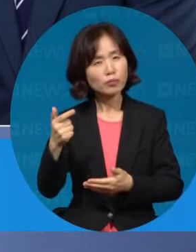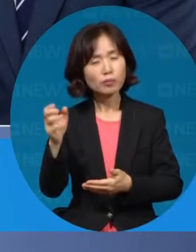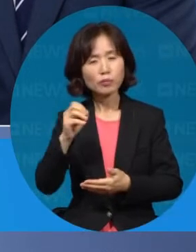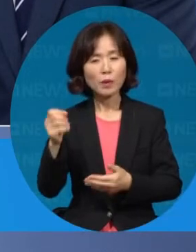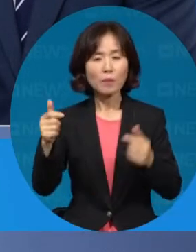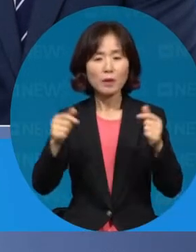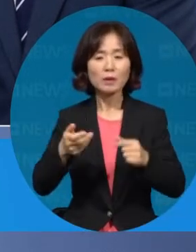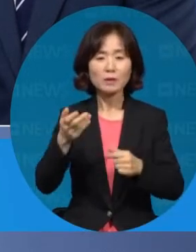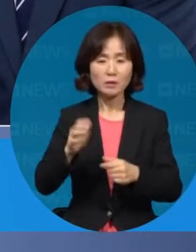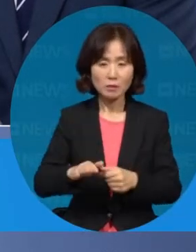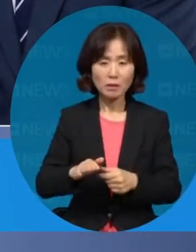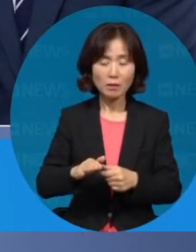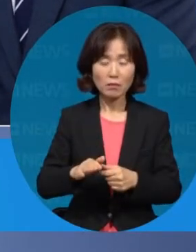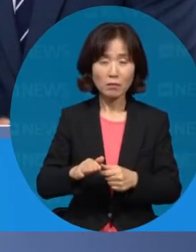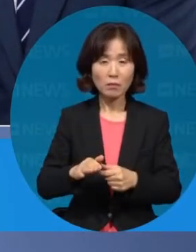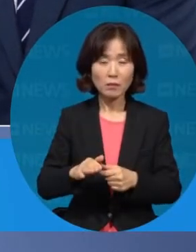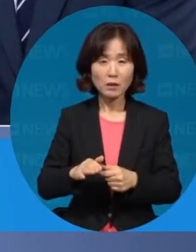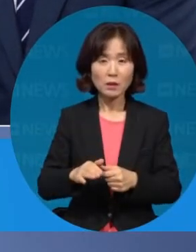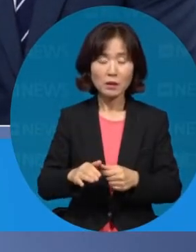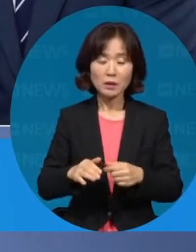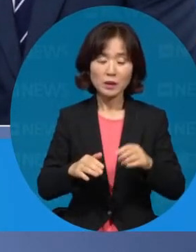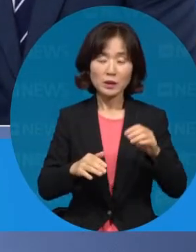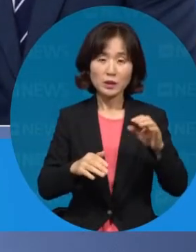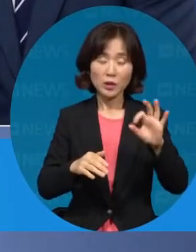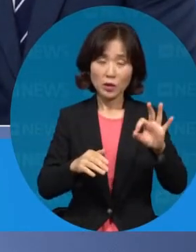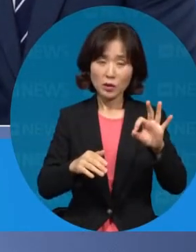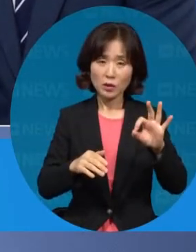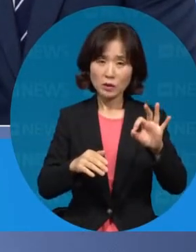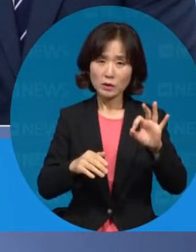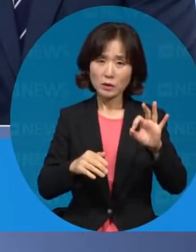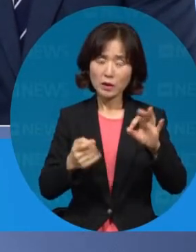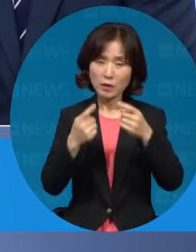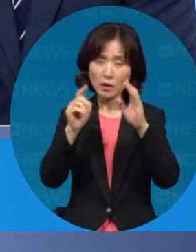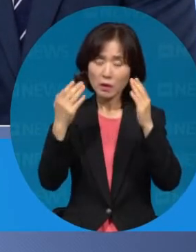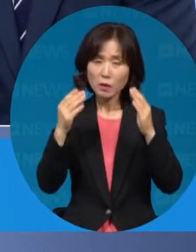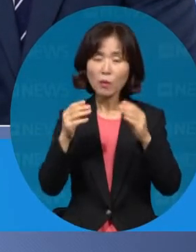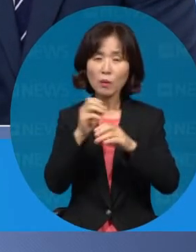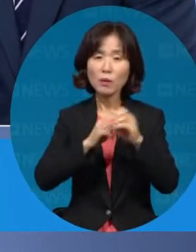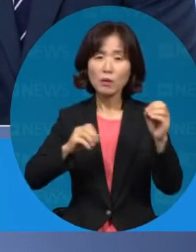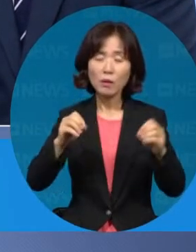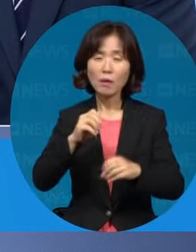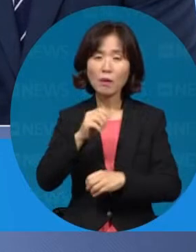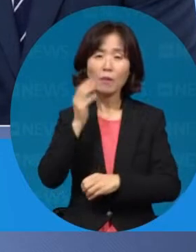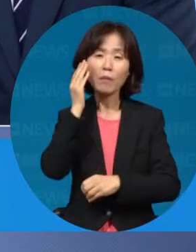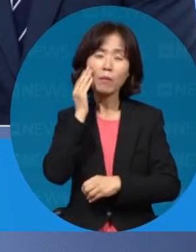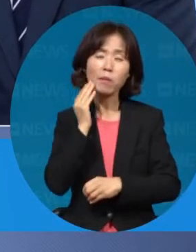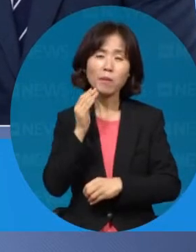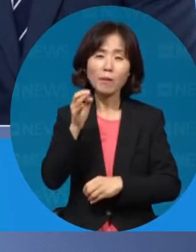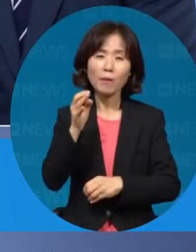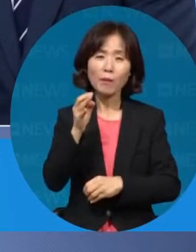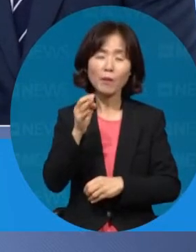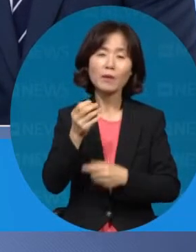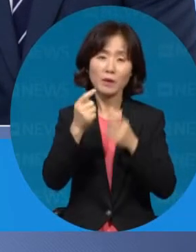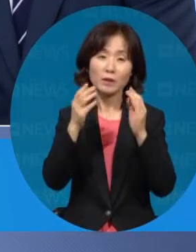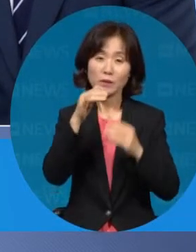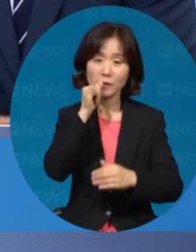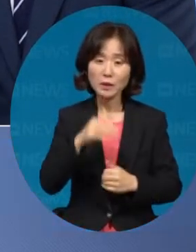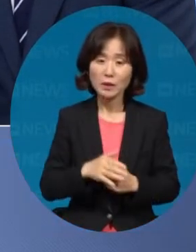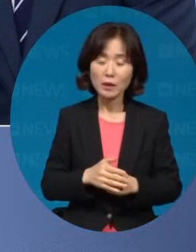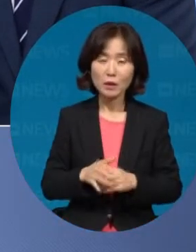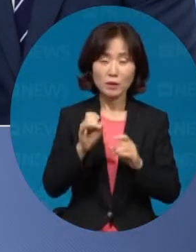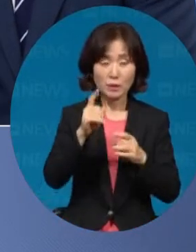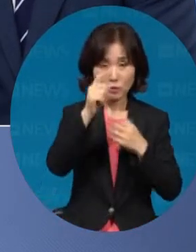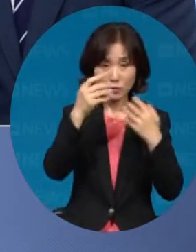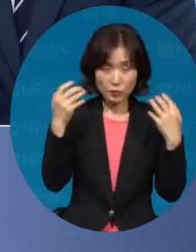대학이 적자를 기록했지만 10개 대학은 3000만 달러 이상의 흑자를 본 것으로 조사됐습니다 호주 정부는 연방 정부가